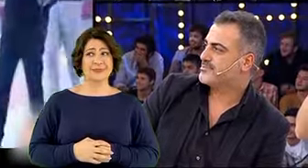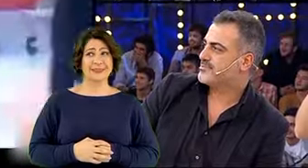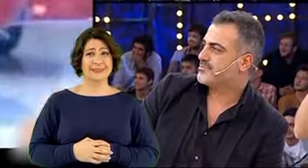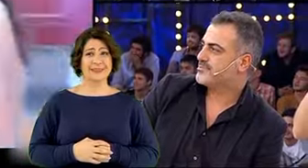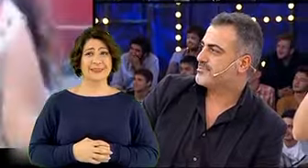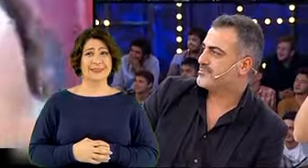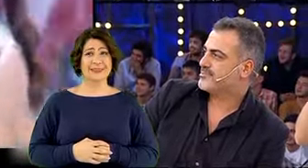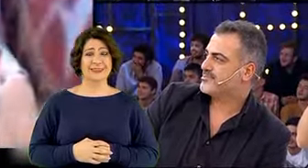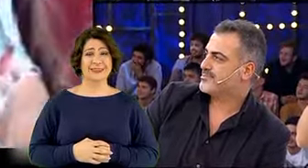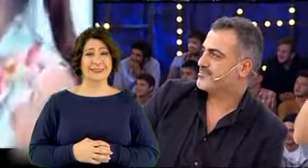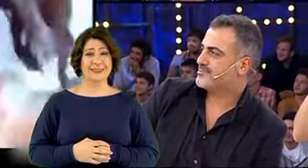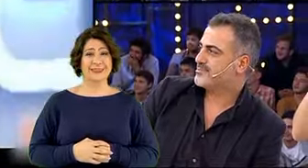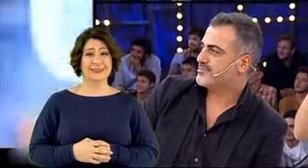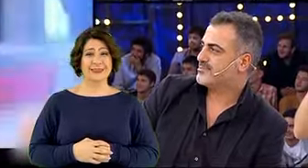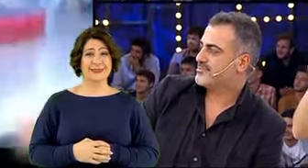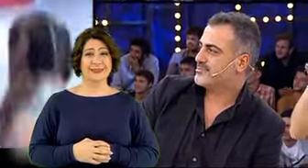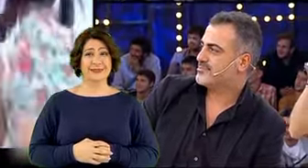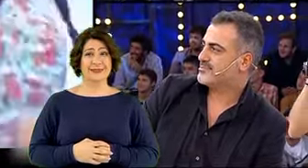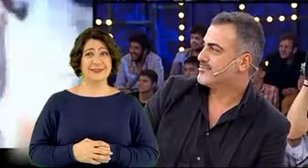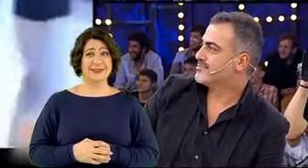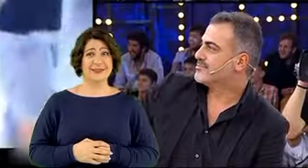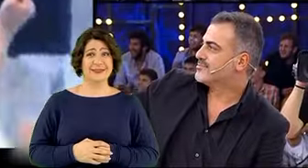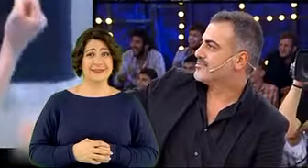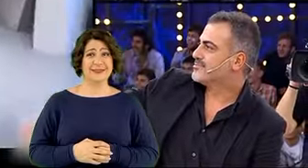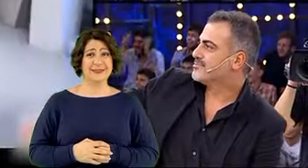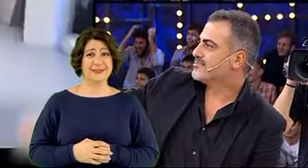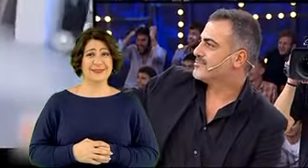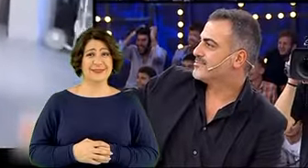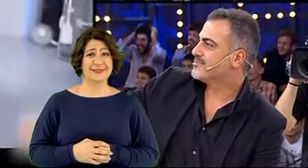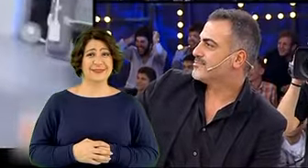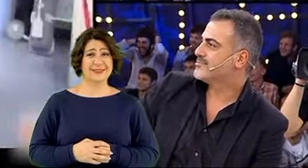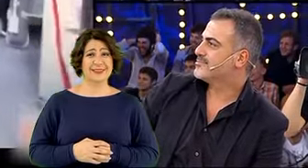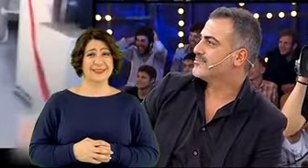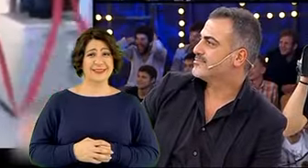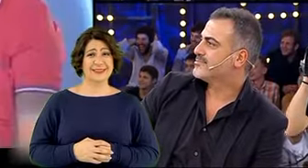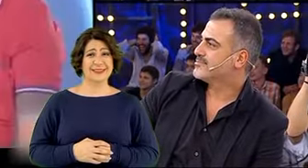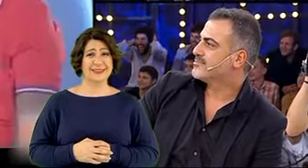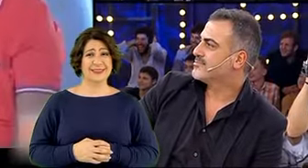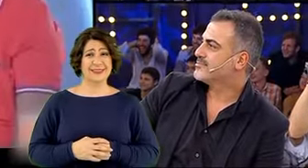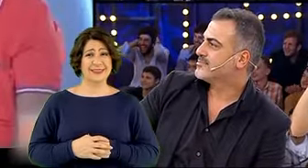Hayır, nerede? Oho! Değeri! Değeri!